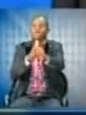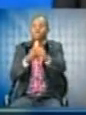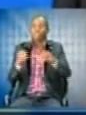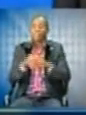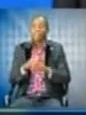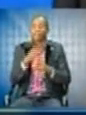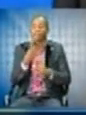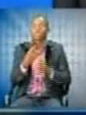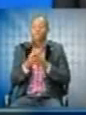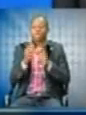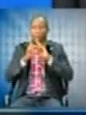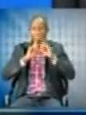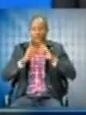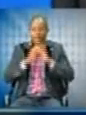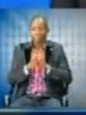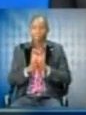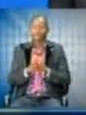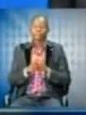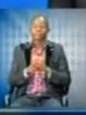dans un reportage de nos confrères.